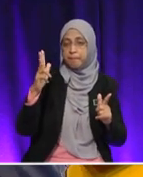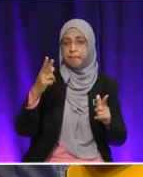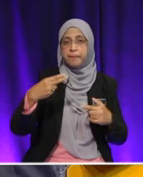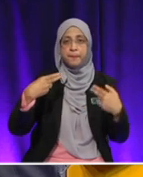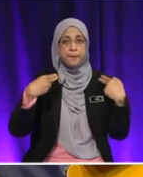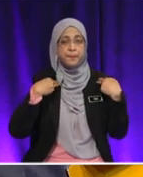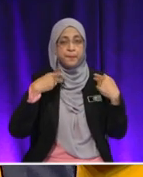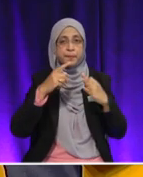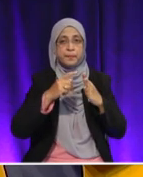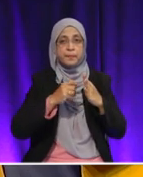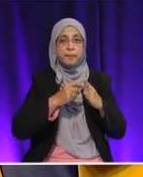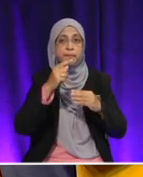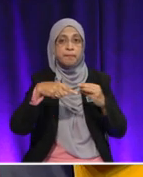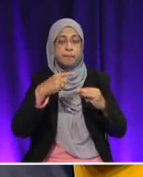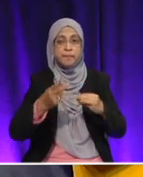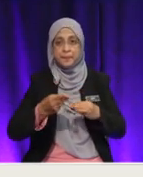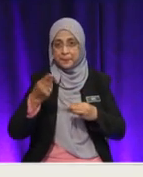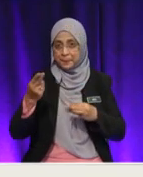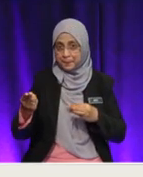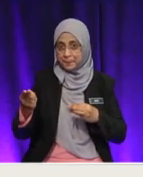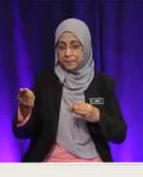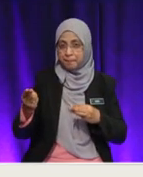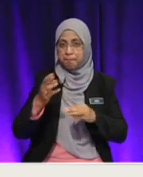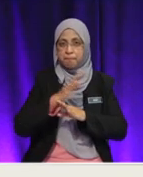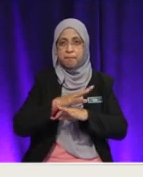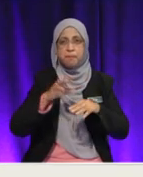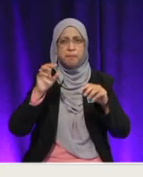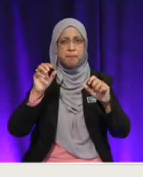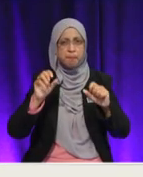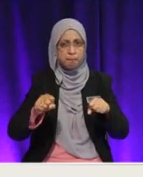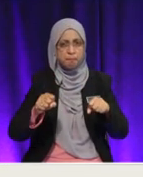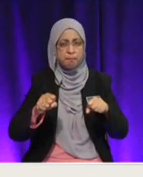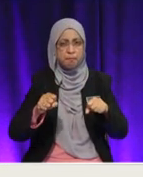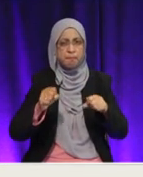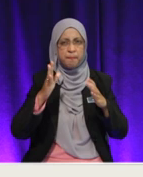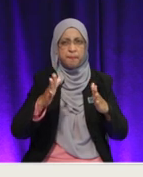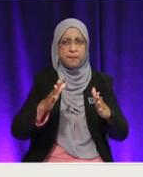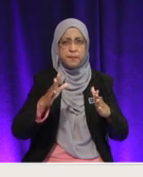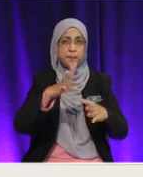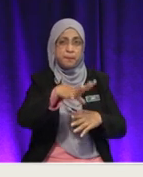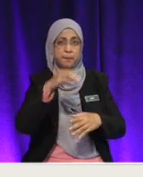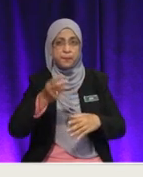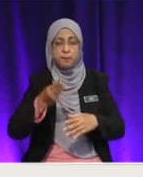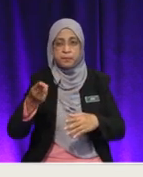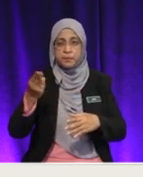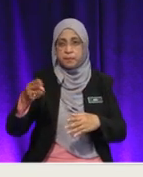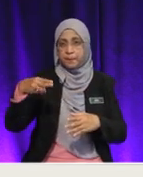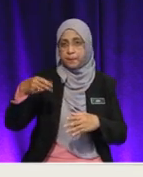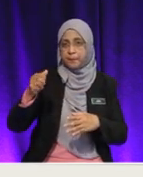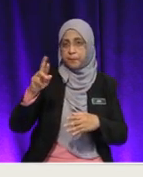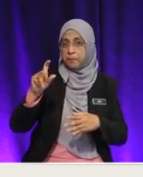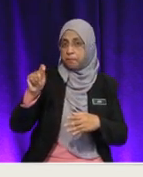harta tidak seseorang pun boleh dilucutkan hartanya karena kecuali mengikut